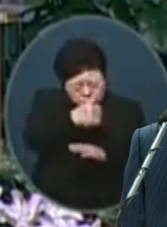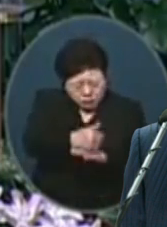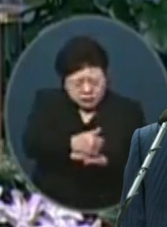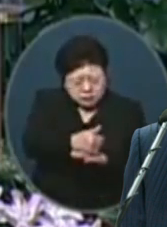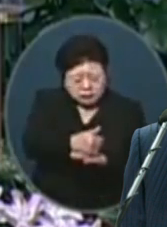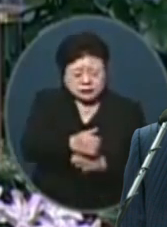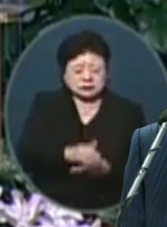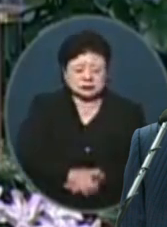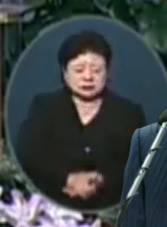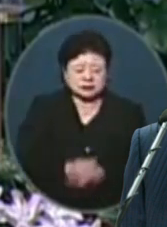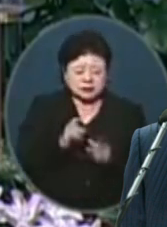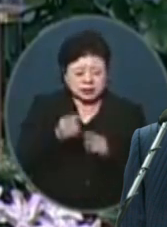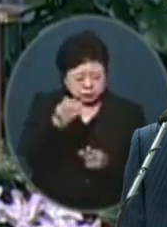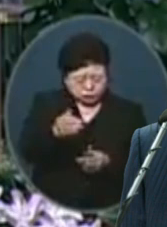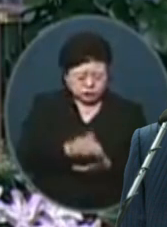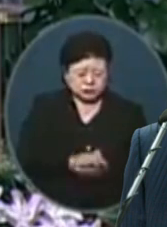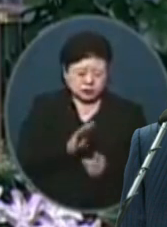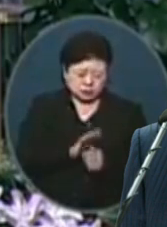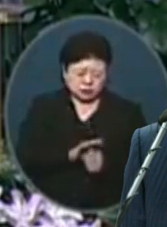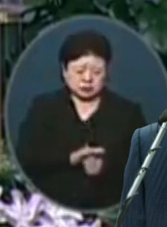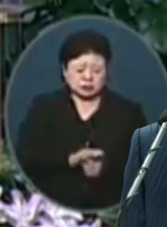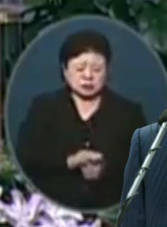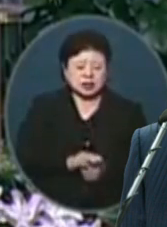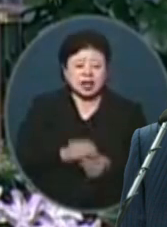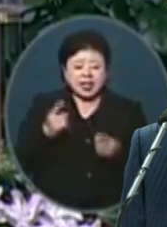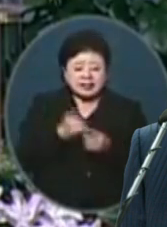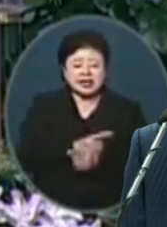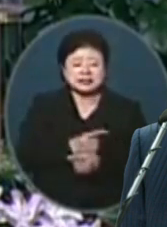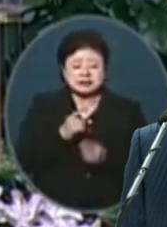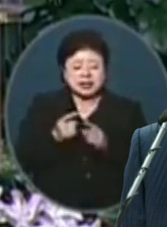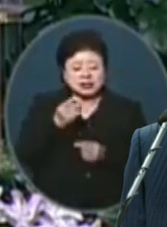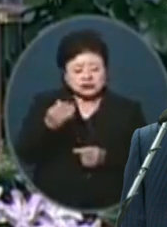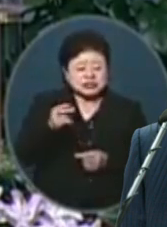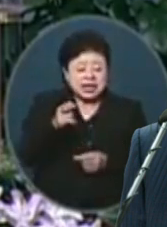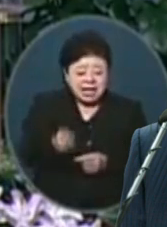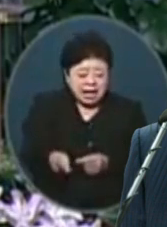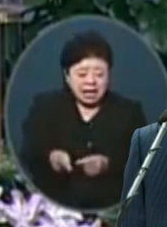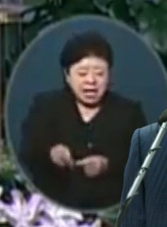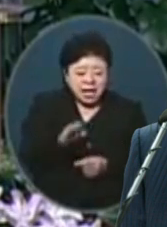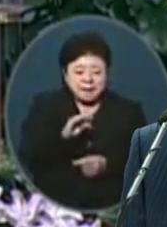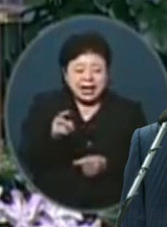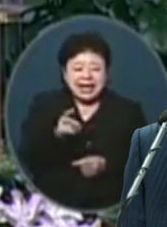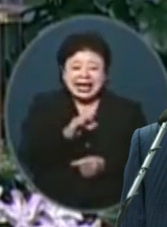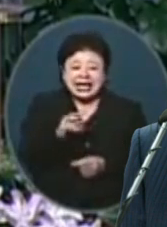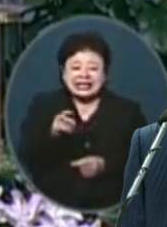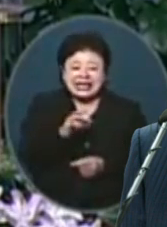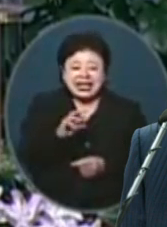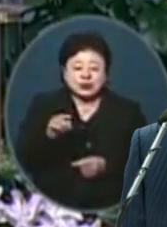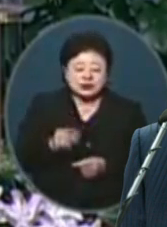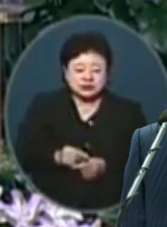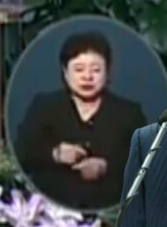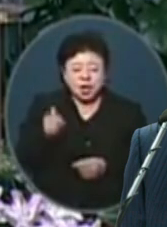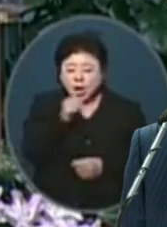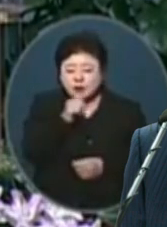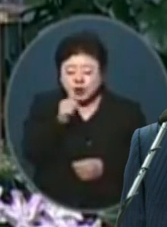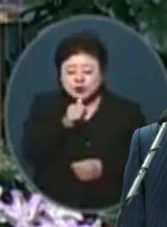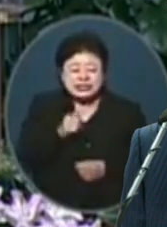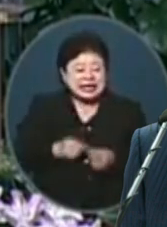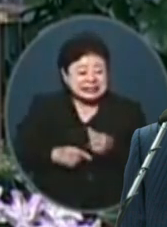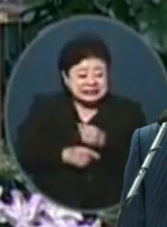그리스도시라 말씀하고 있습니다. 대언자라는 말의 헬라어는 파라클레토스인데 변호사라는